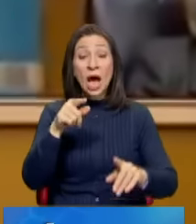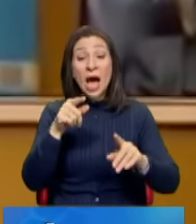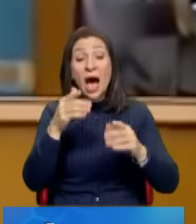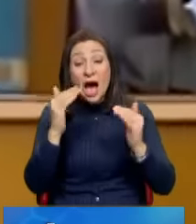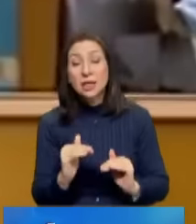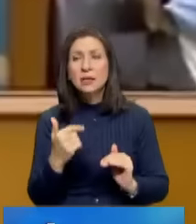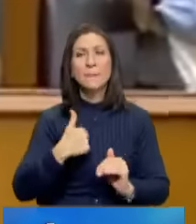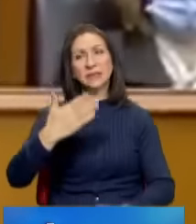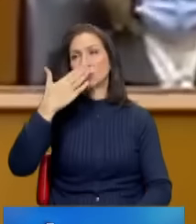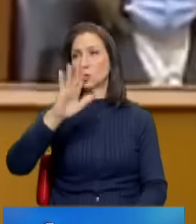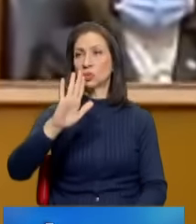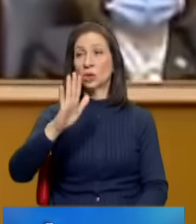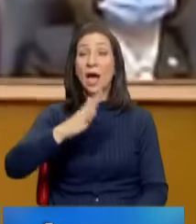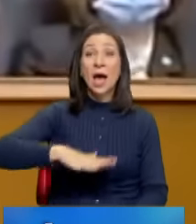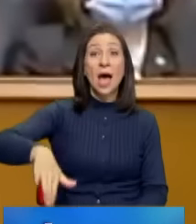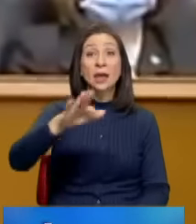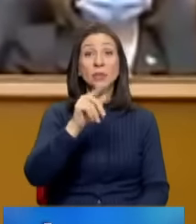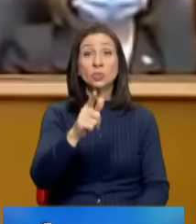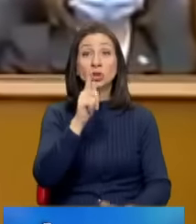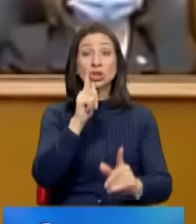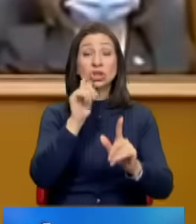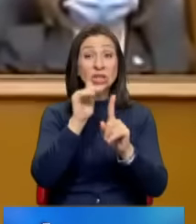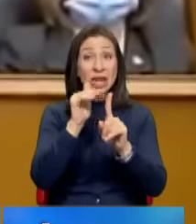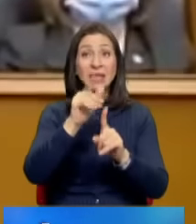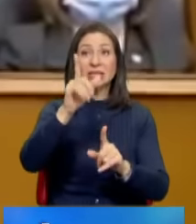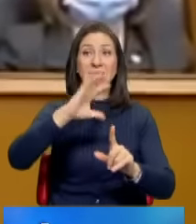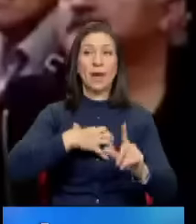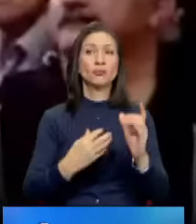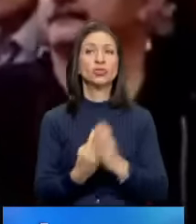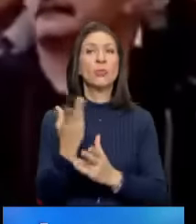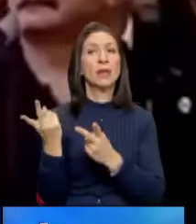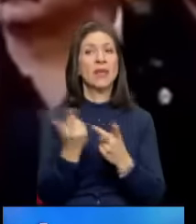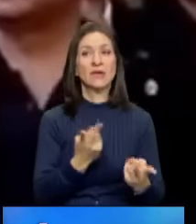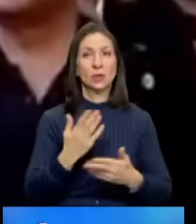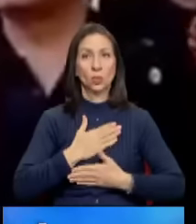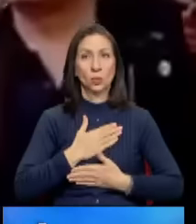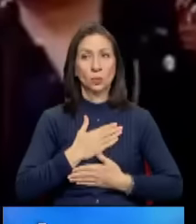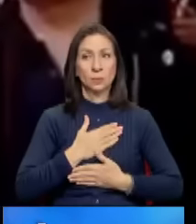biz yokuz. Herkesi bu çağrıya sahip çıkmaya davet ediyorum.